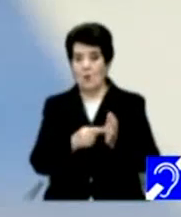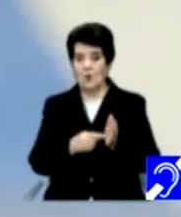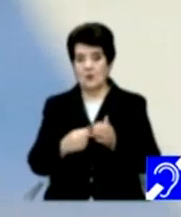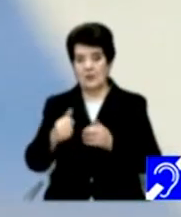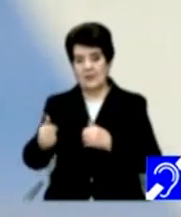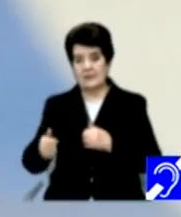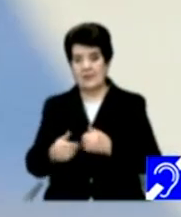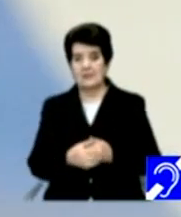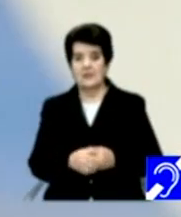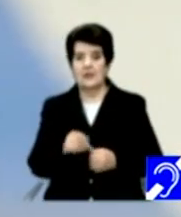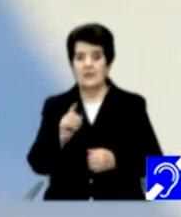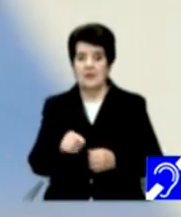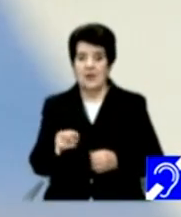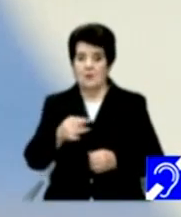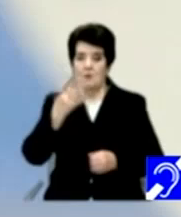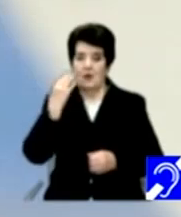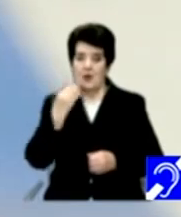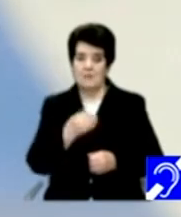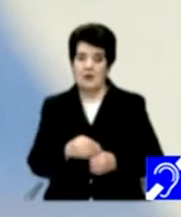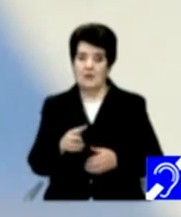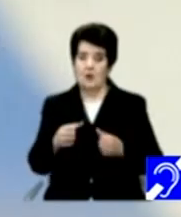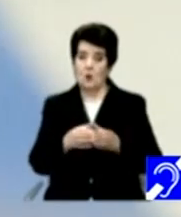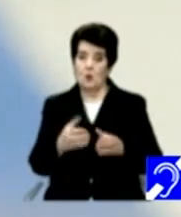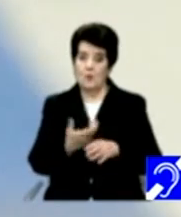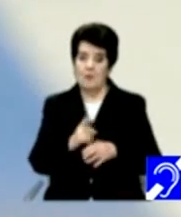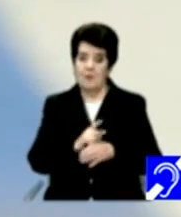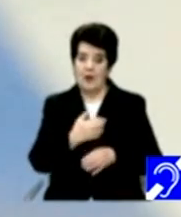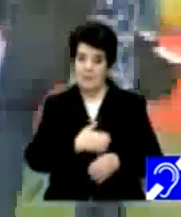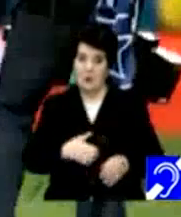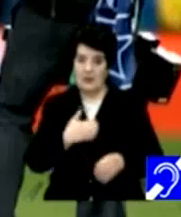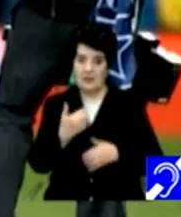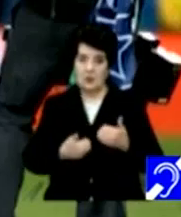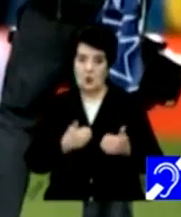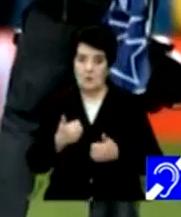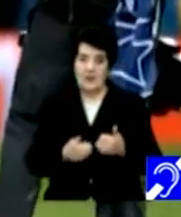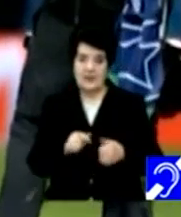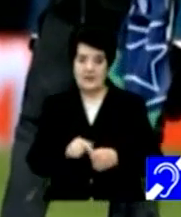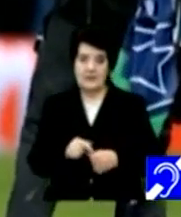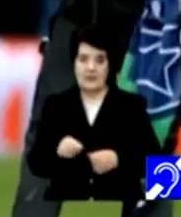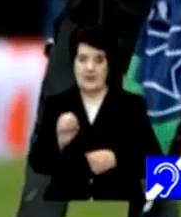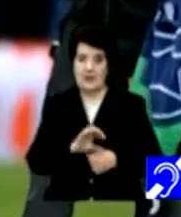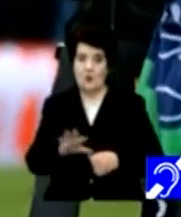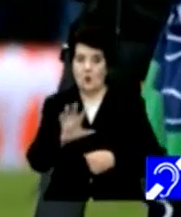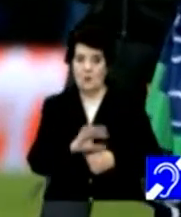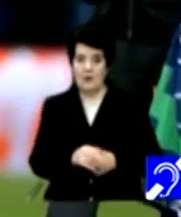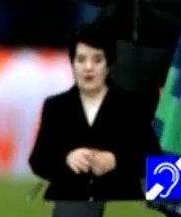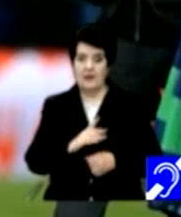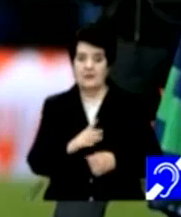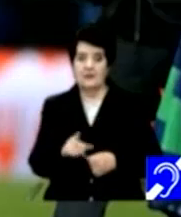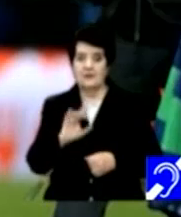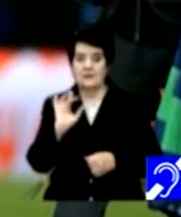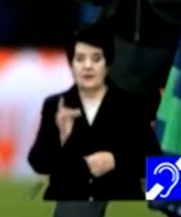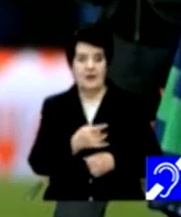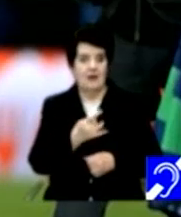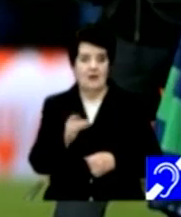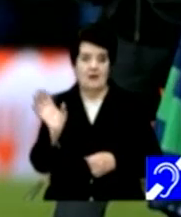din campionatul Republicii Moldova care se califică în grupele cele mai importante competiții europene. Victoria galben-negrilor a stârnit un val de